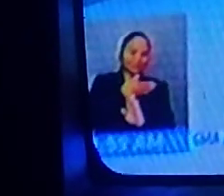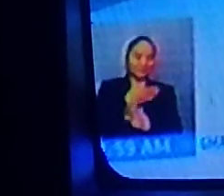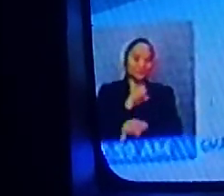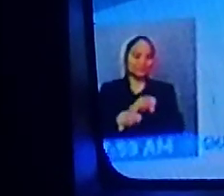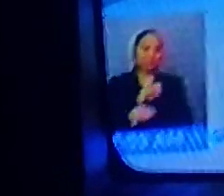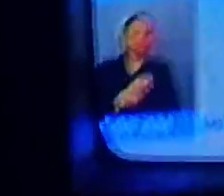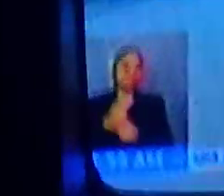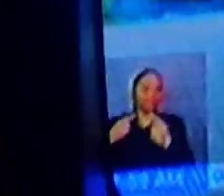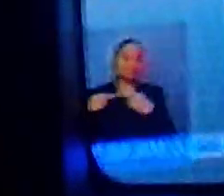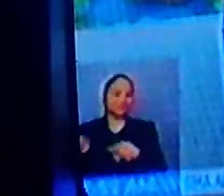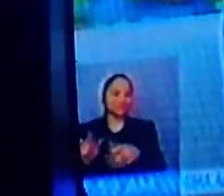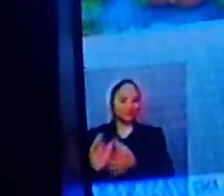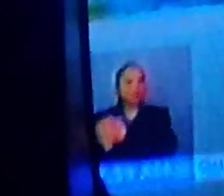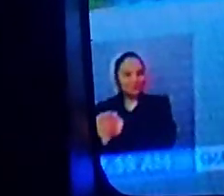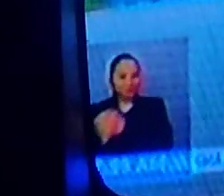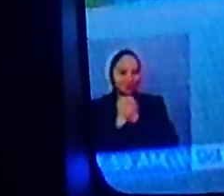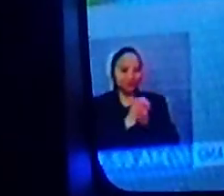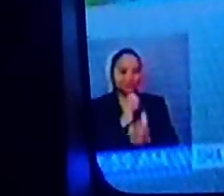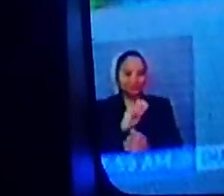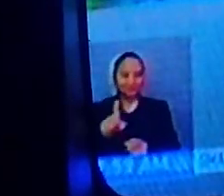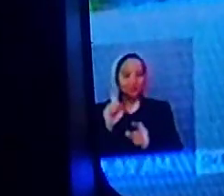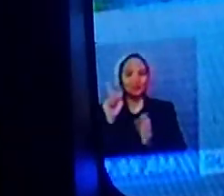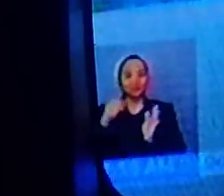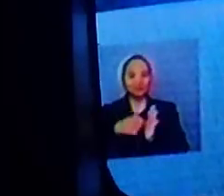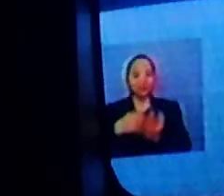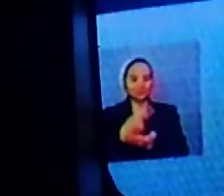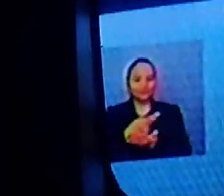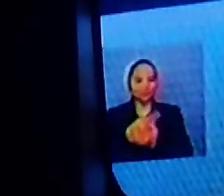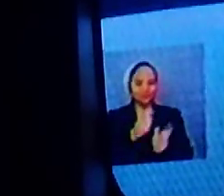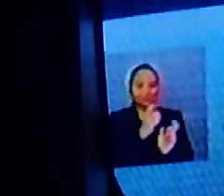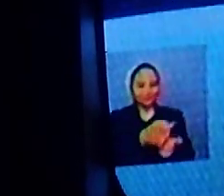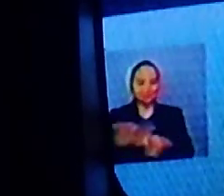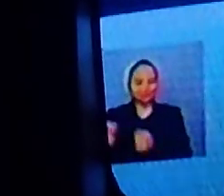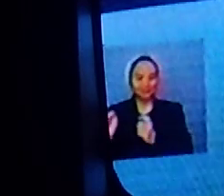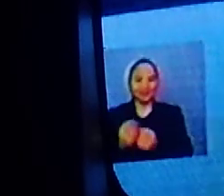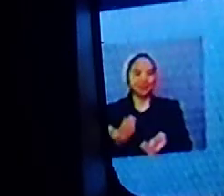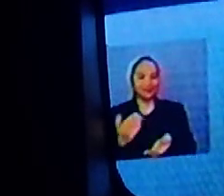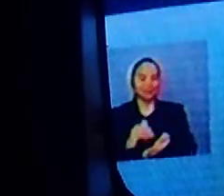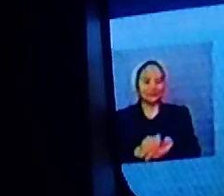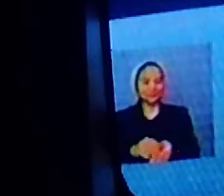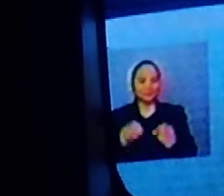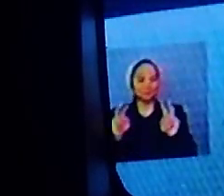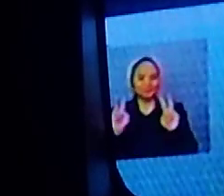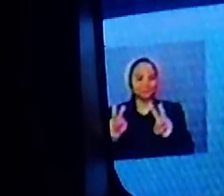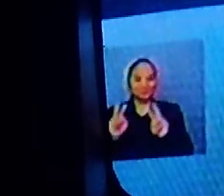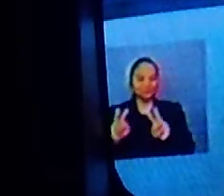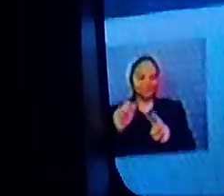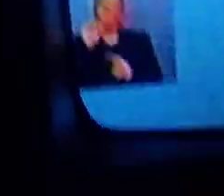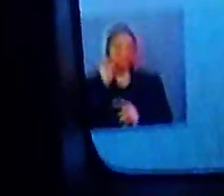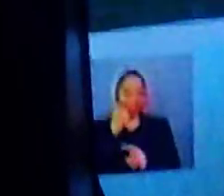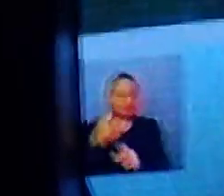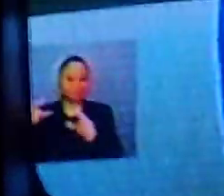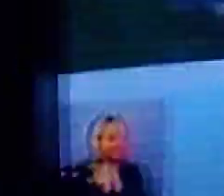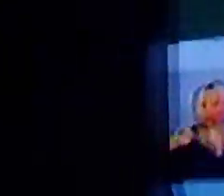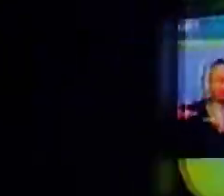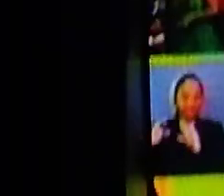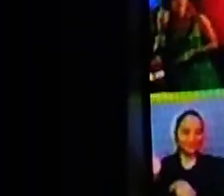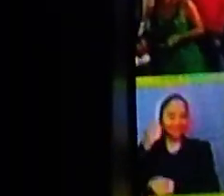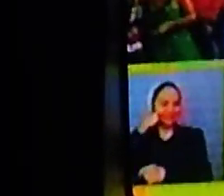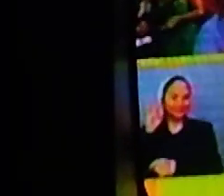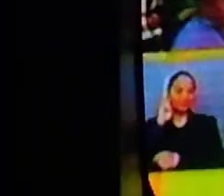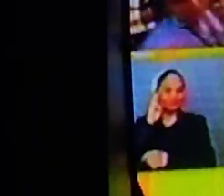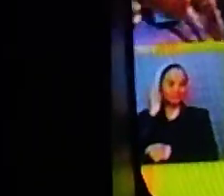1,000 pesos kayo. At tutok na mga ulit bukas para sa pagkakaroon ng cash alarm! Alarm na! Bye! Magkakaroon